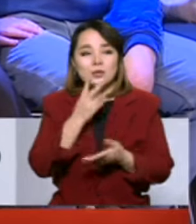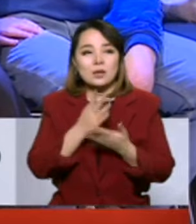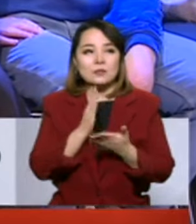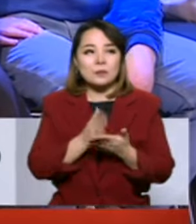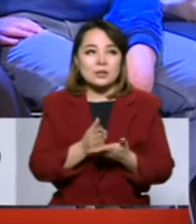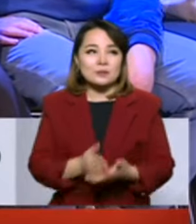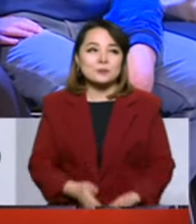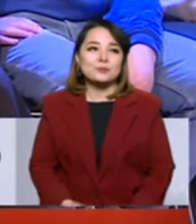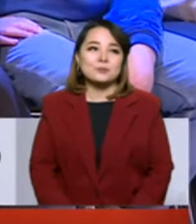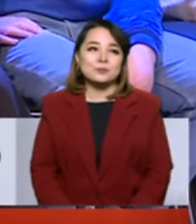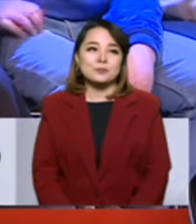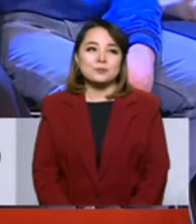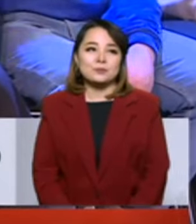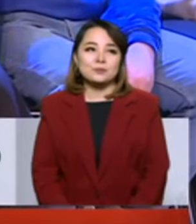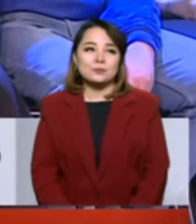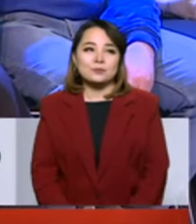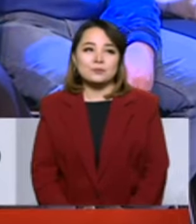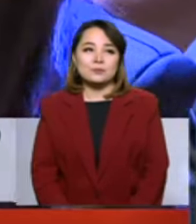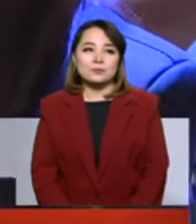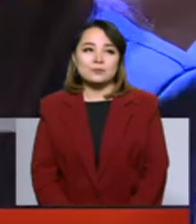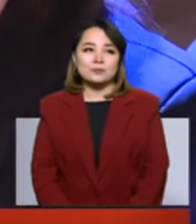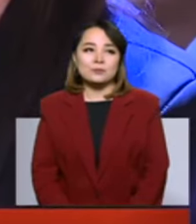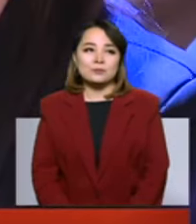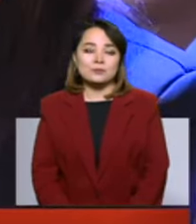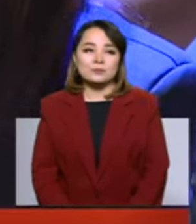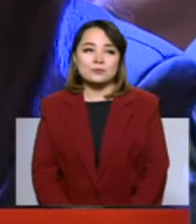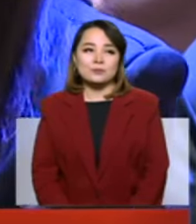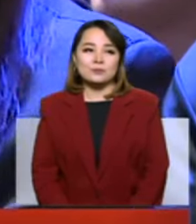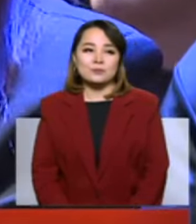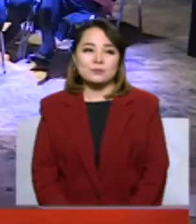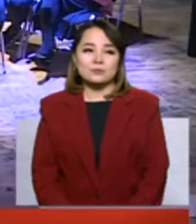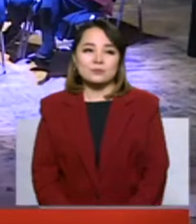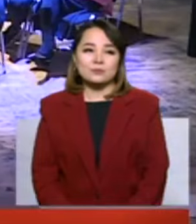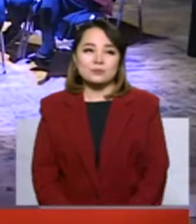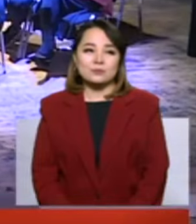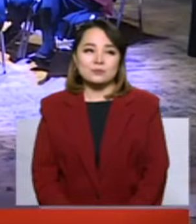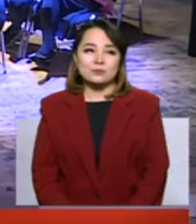Аида Ахметбек, Нұрболат Сұлтанхамит, Қазақстан ұлттық арнасы, Астана.